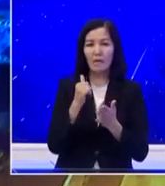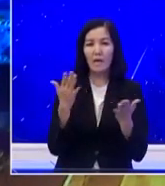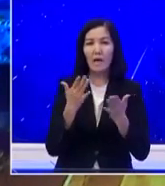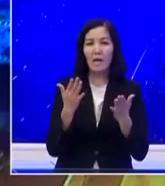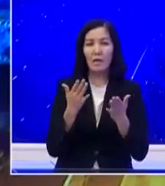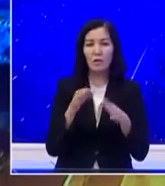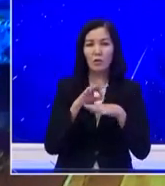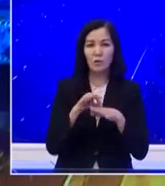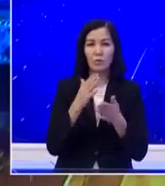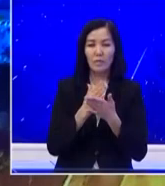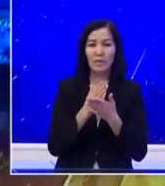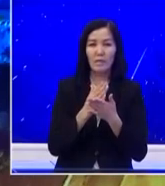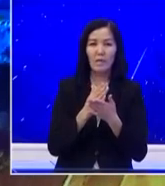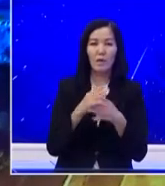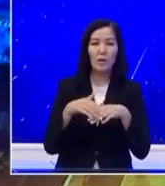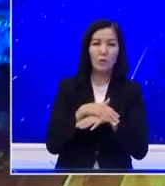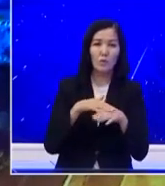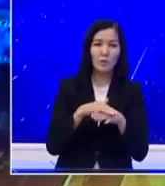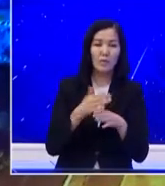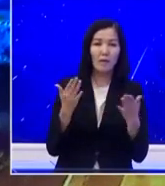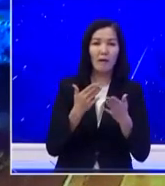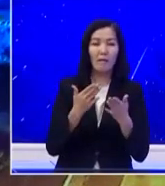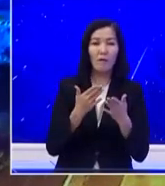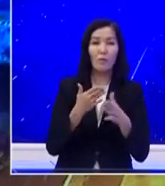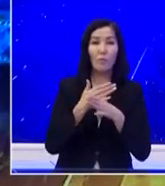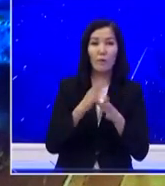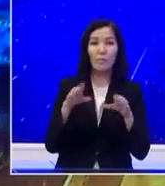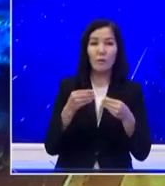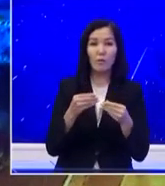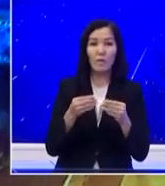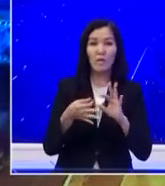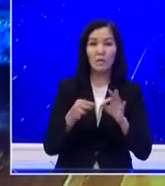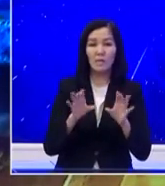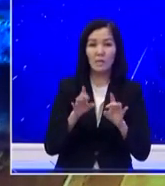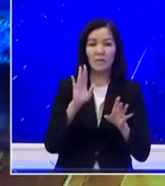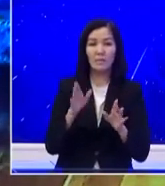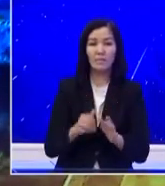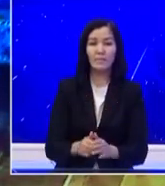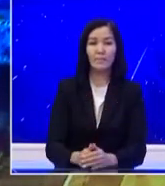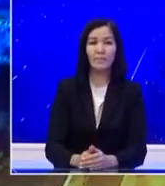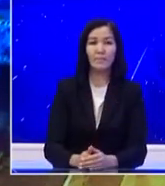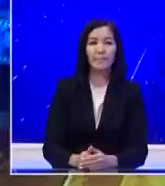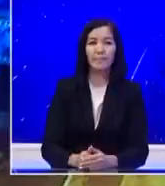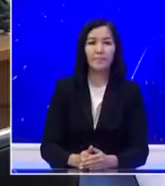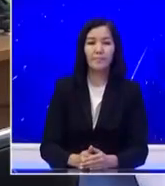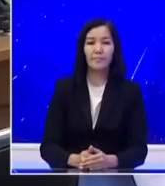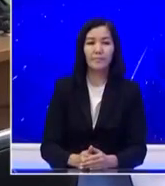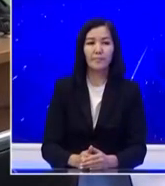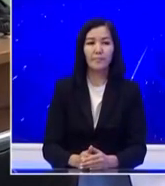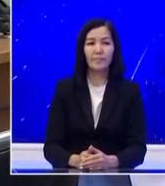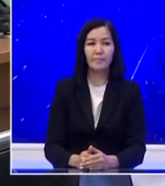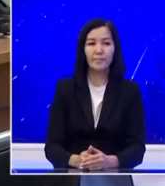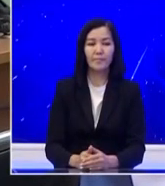жатыр. Тұрғындарға мамандар кеңес қалай беруде. Бұл туралы Меруерт Қыдырбайқызының сюжетінен білейік.